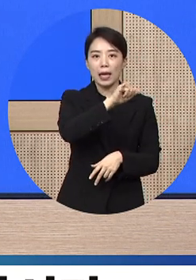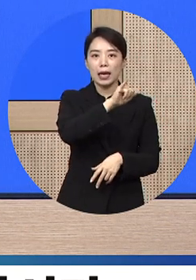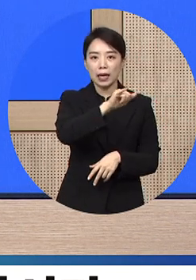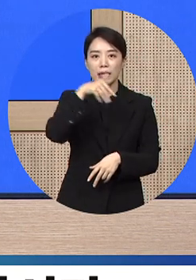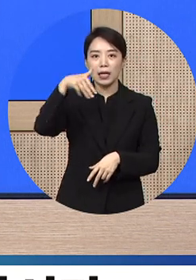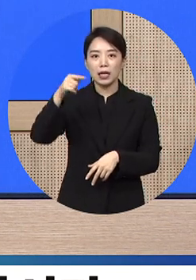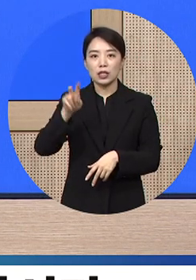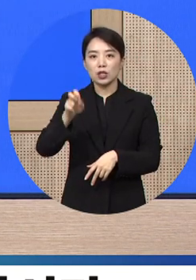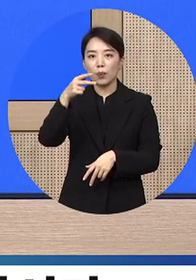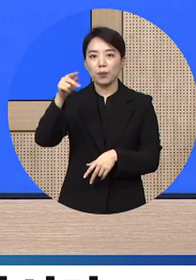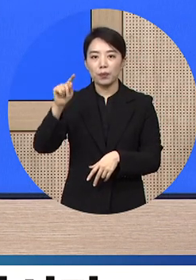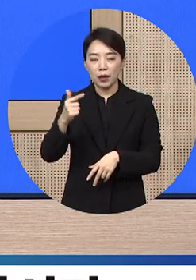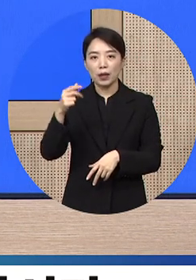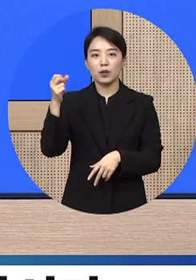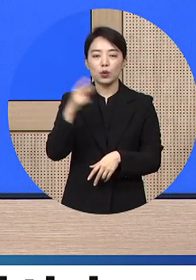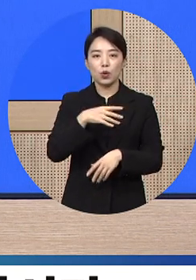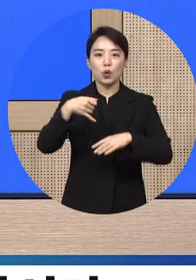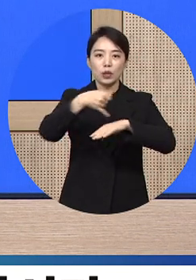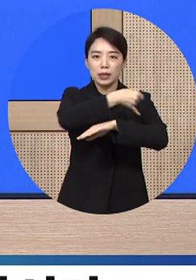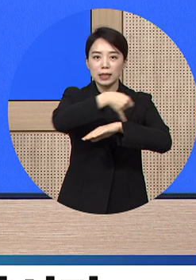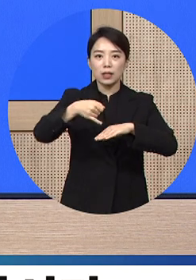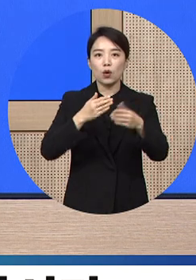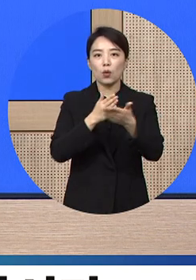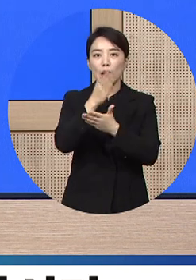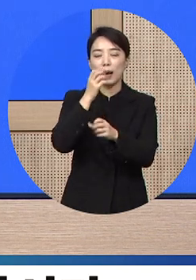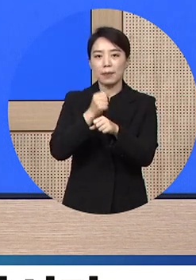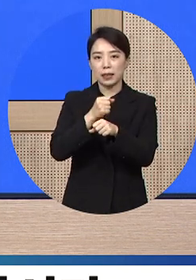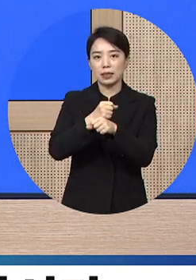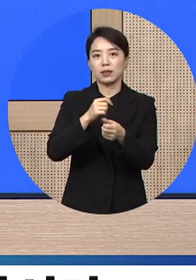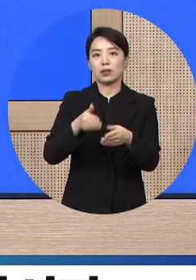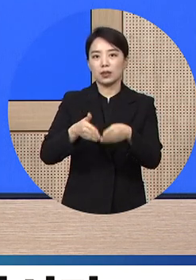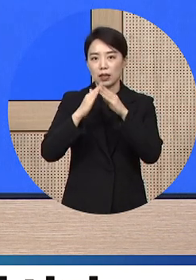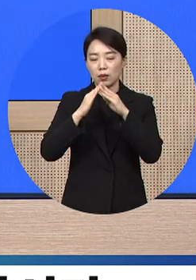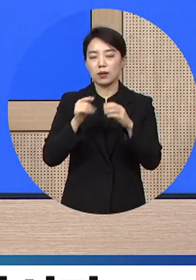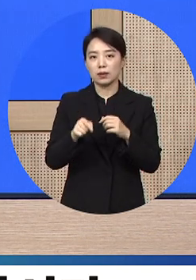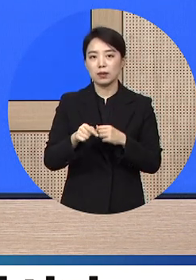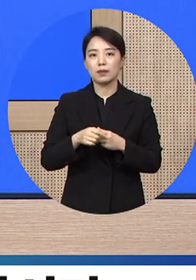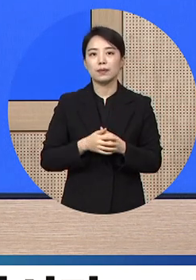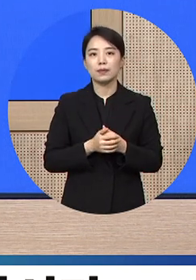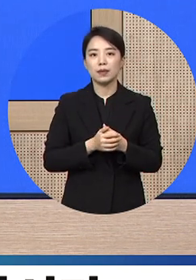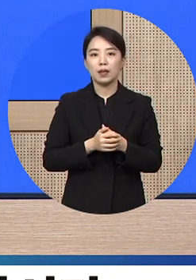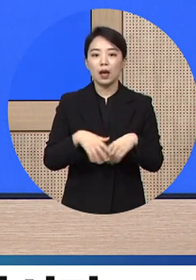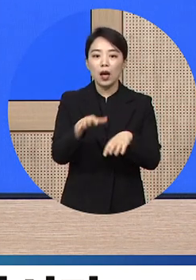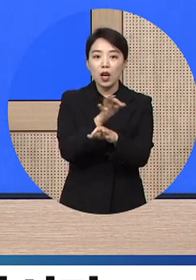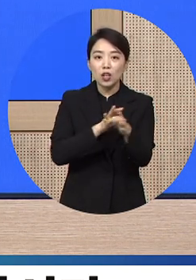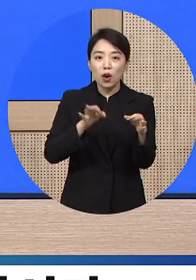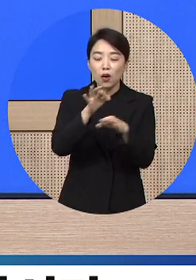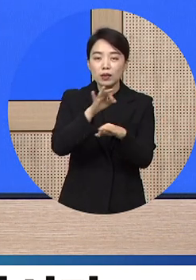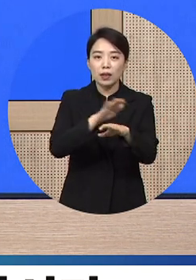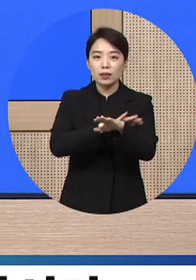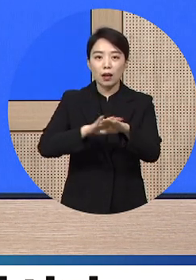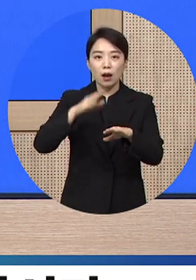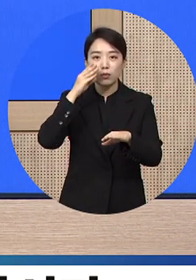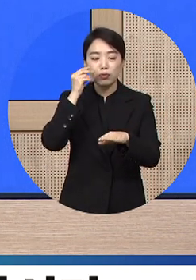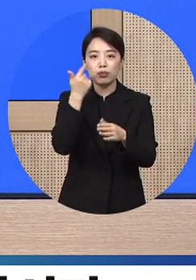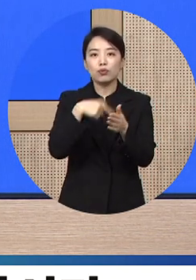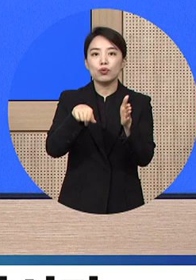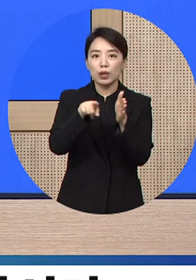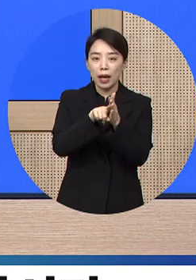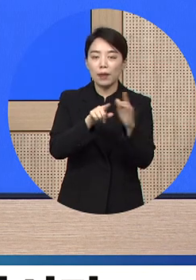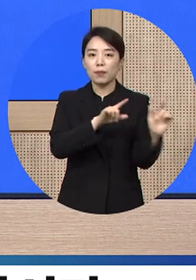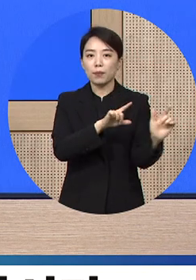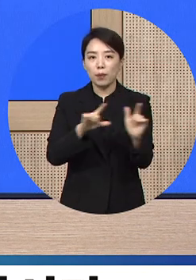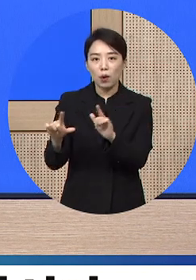모빌리티과 또 디지털 전환 담당한 과를 만들었습니다. 이런 식으로 또 한편으로는 경제 역동성을 살릴 수 있는 그와